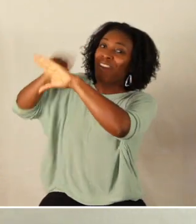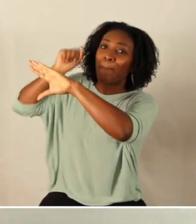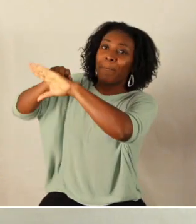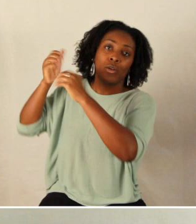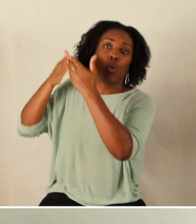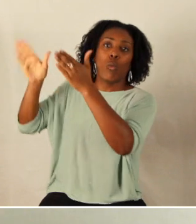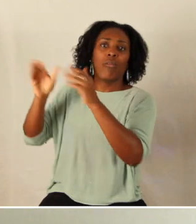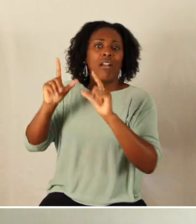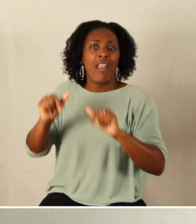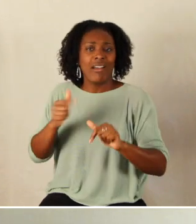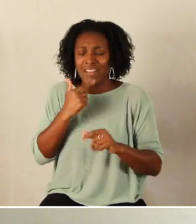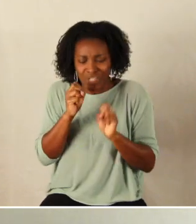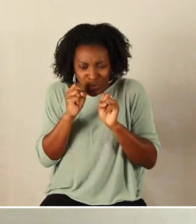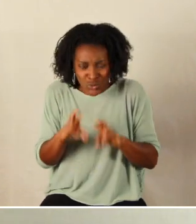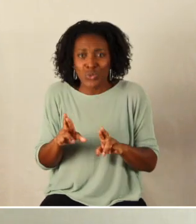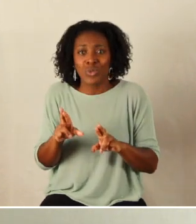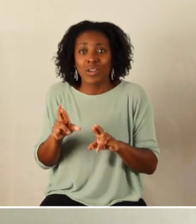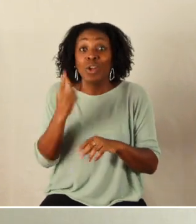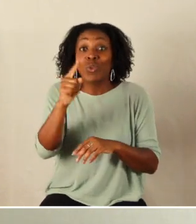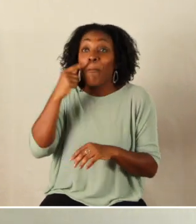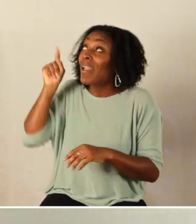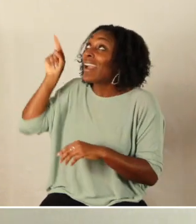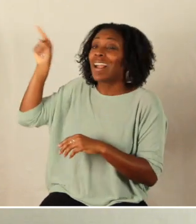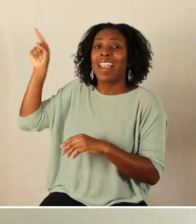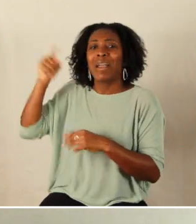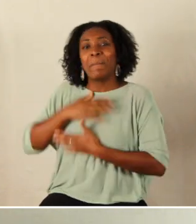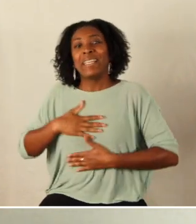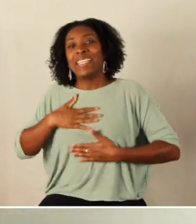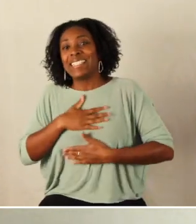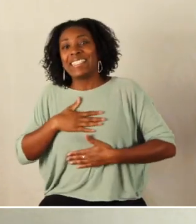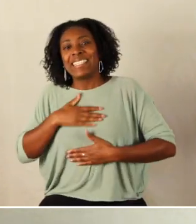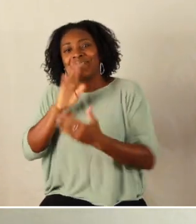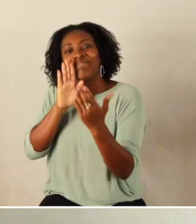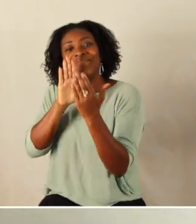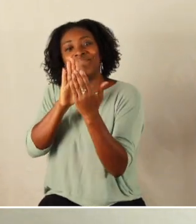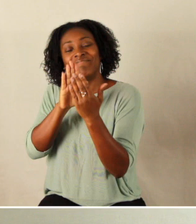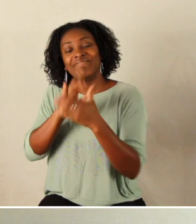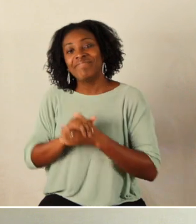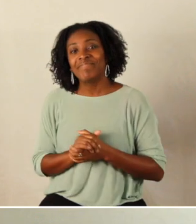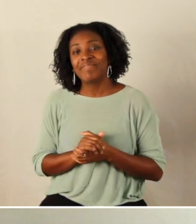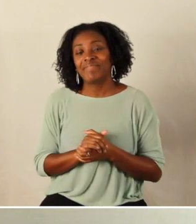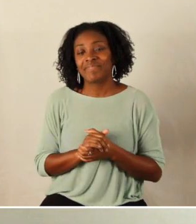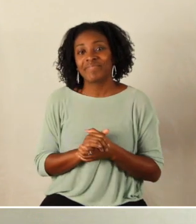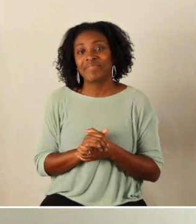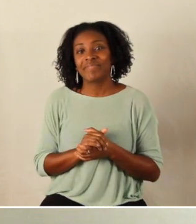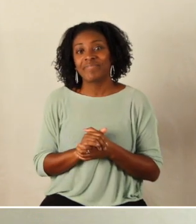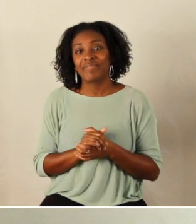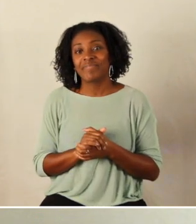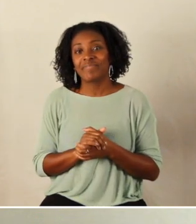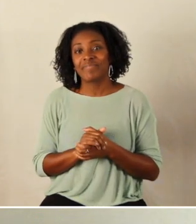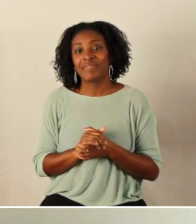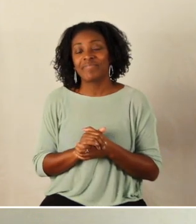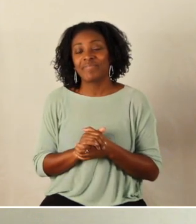cette assurance-là, que ton Père qui est là et qui prend plaisir à ta présence. Et celui qui va entendre